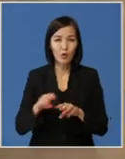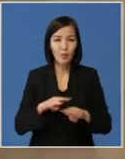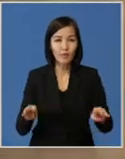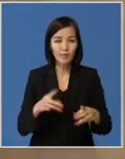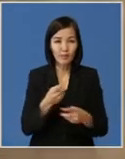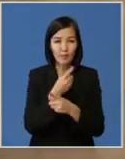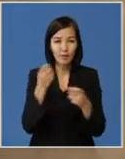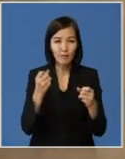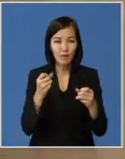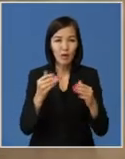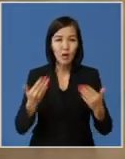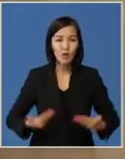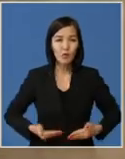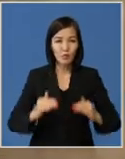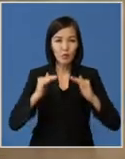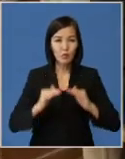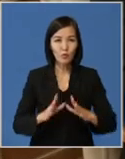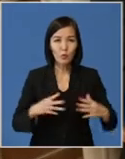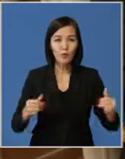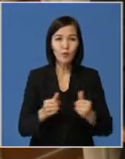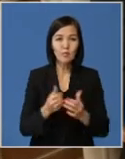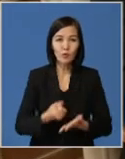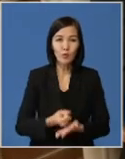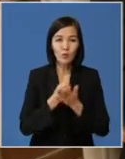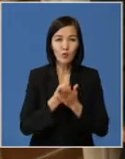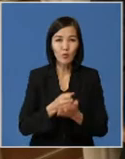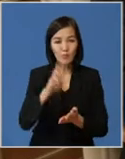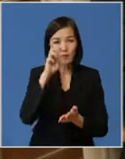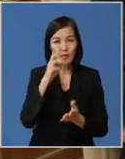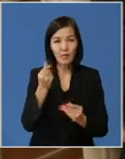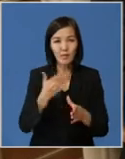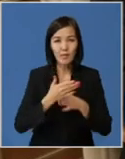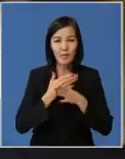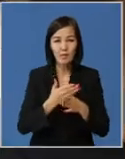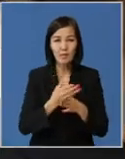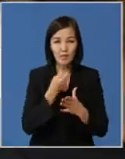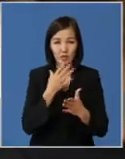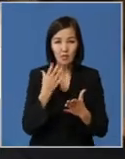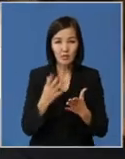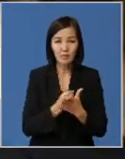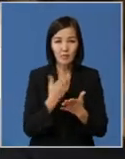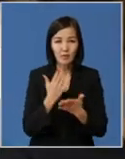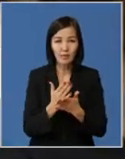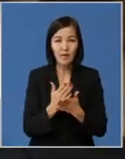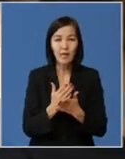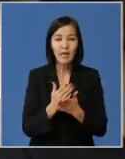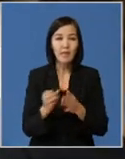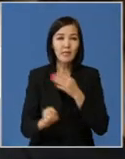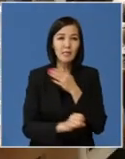тұрмыс төмен отбасыларды қолдау мақсатында берілетін мемлекеттік жәрдемі де өз нәтижесін көрсетіп отыр. Оған кедейлік